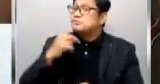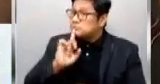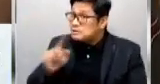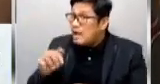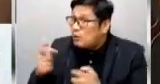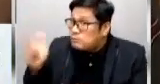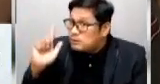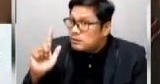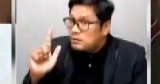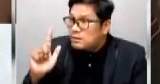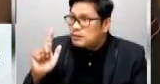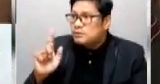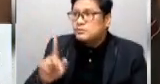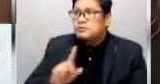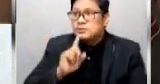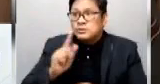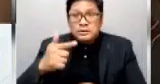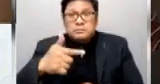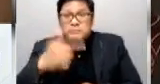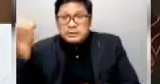Binaril po nila dun sa paa.